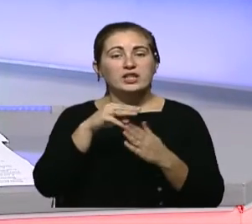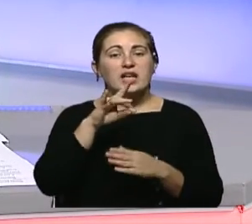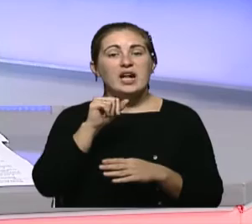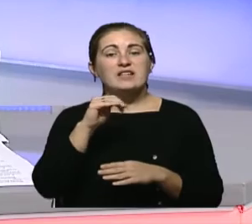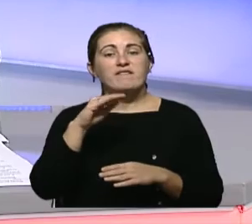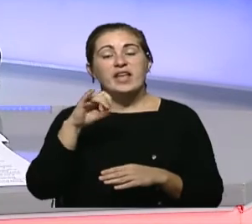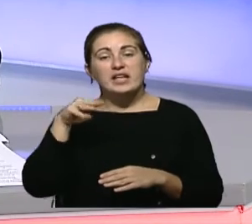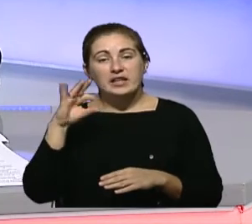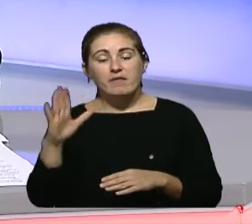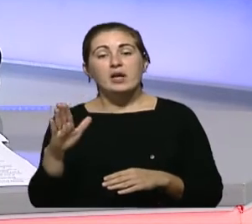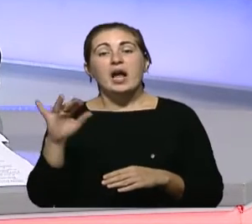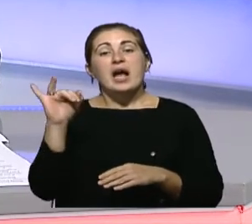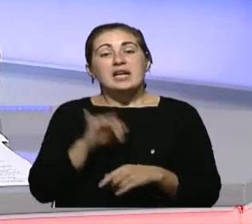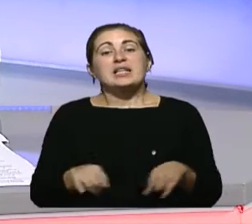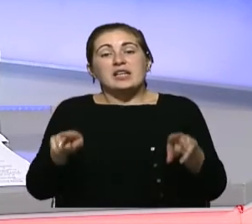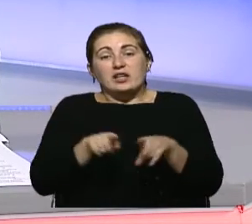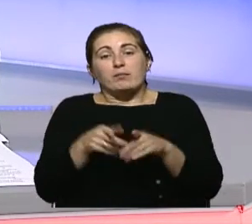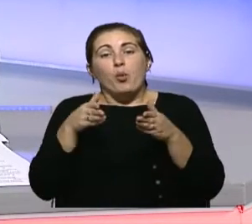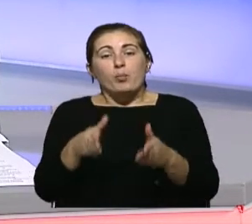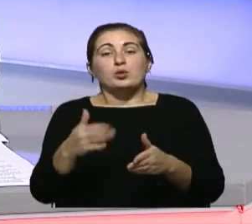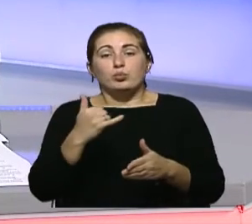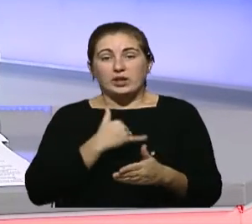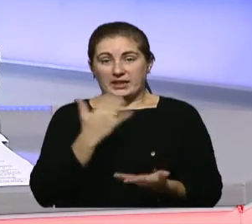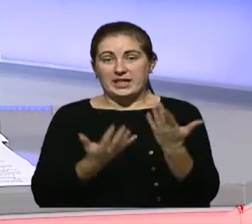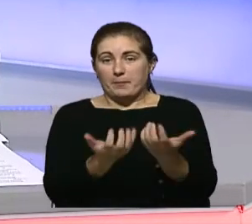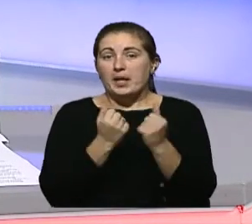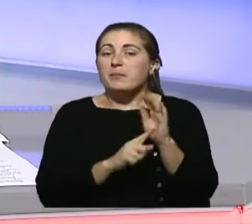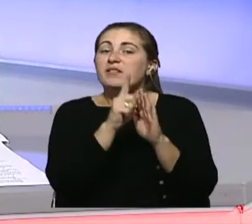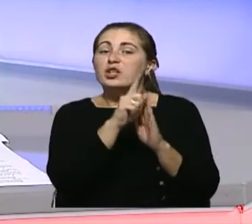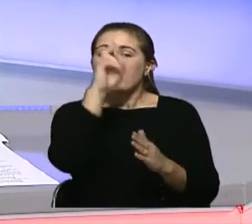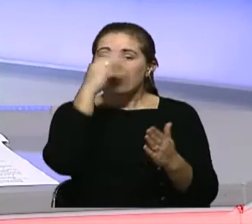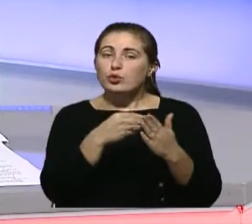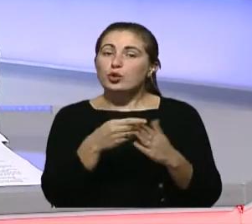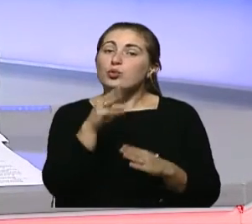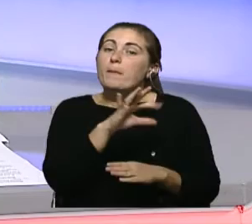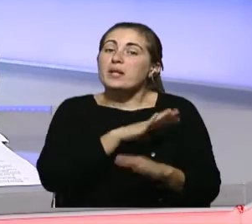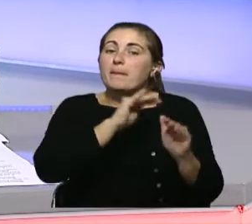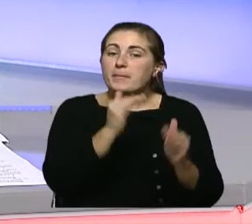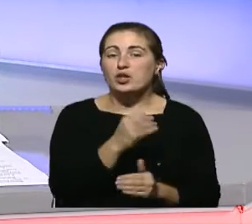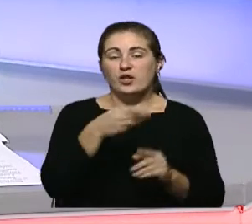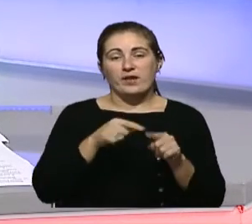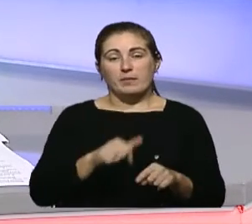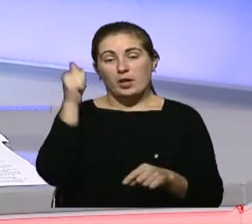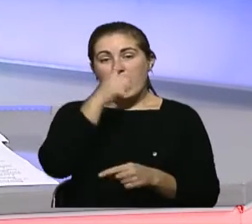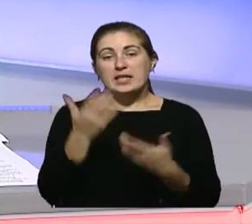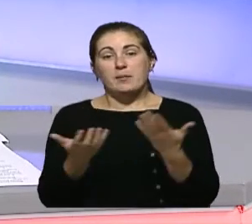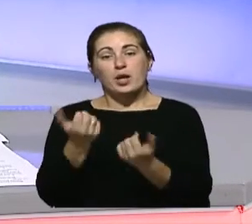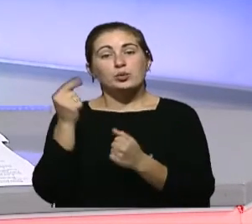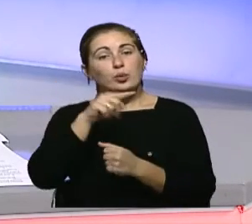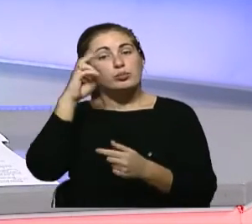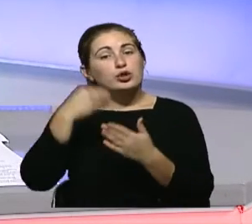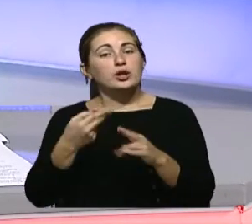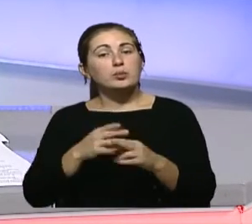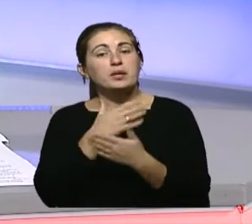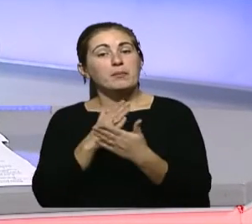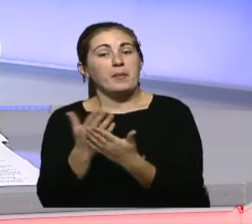трансфертов. И таким образом у нас их, если брать первоначальный бюджет, то было меньше, чем в этом году. А если брать тот бюджет, который мы имеем